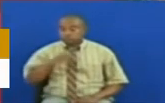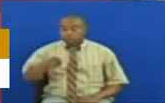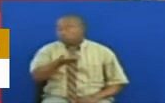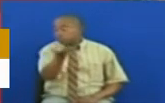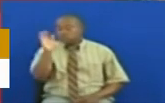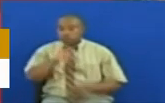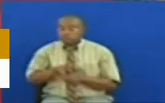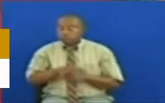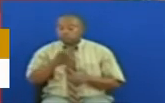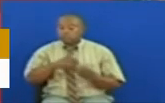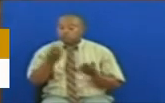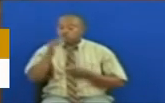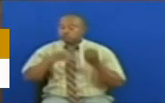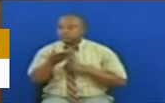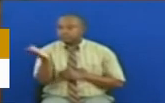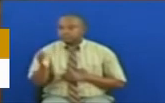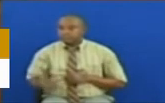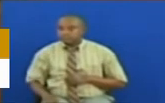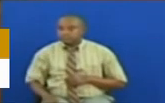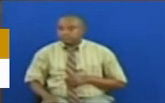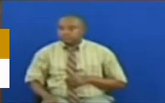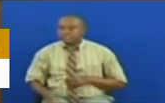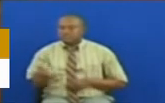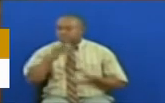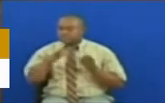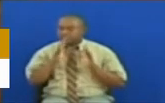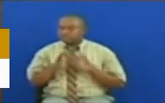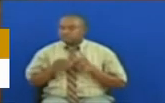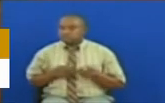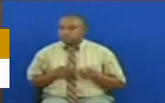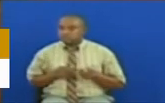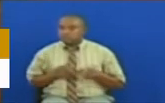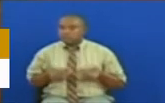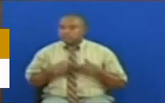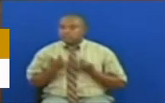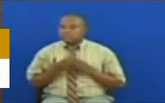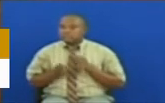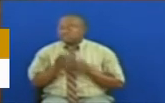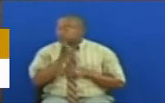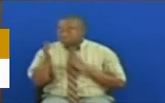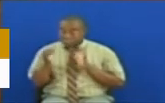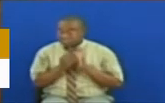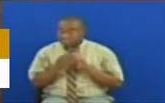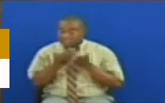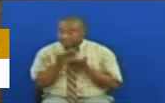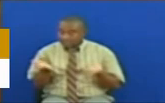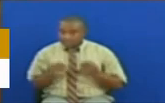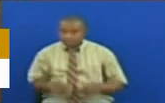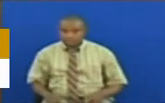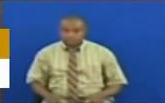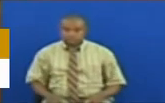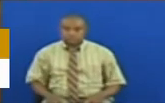wengi, yani mmekuwa mkichangia tu vizuri, tatizo lenu hamchangii sheria.